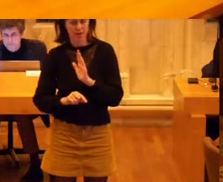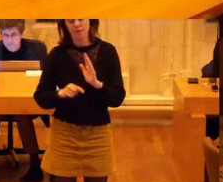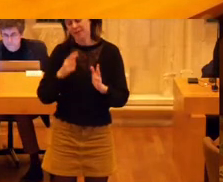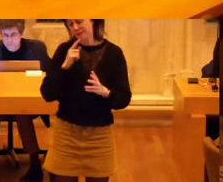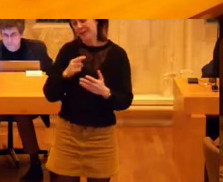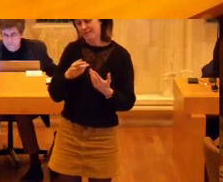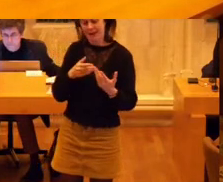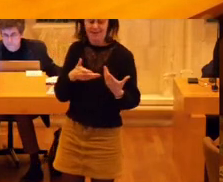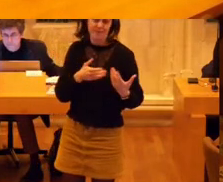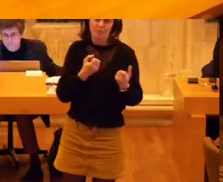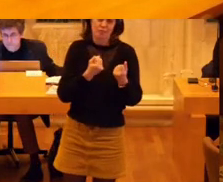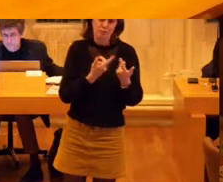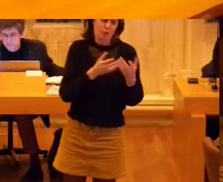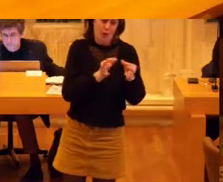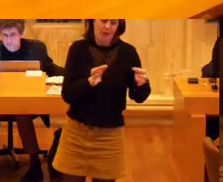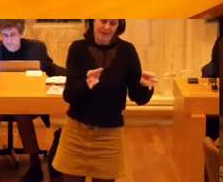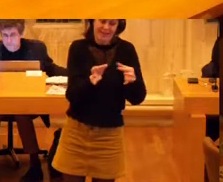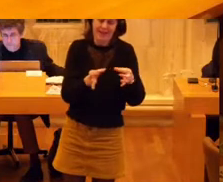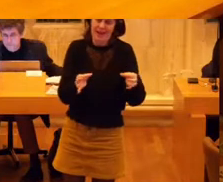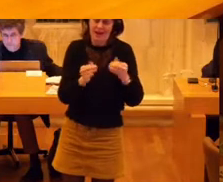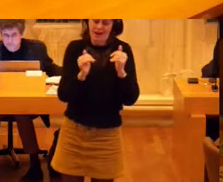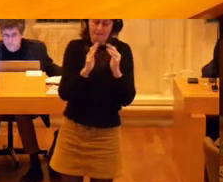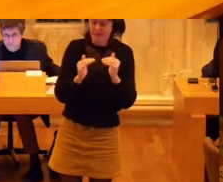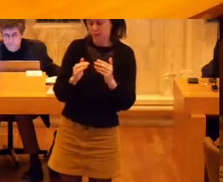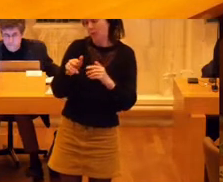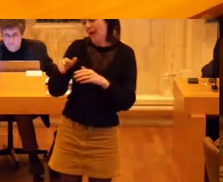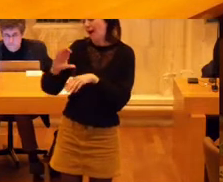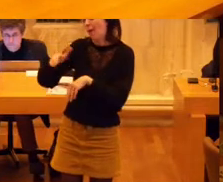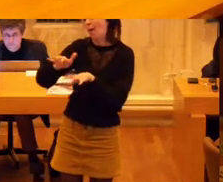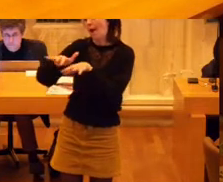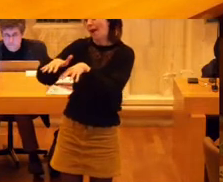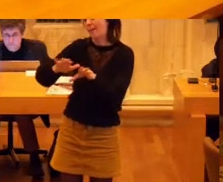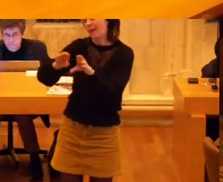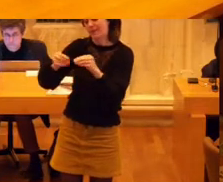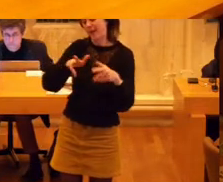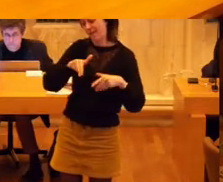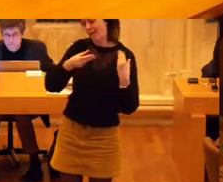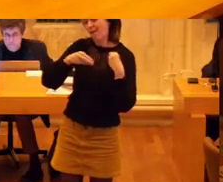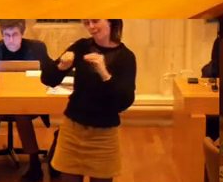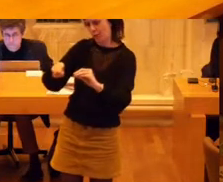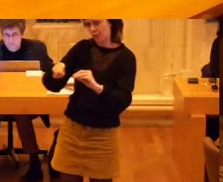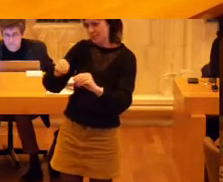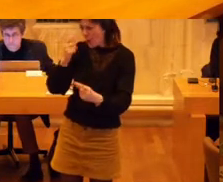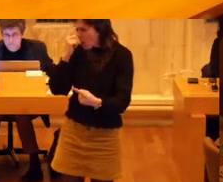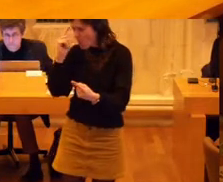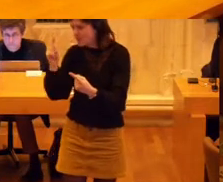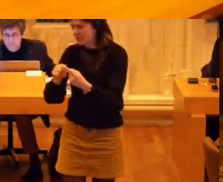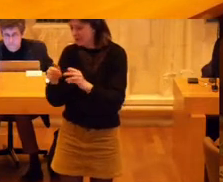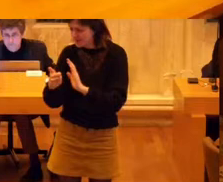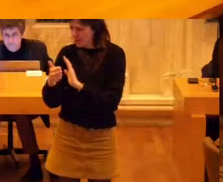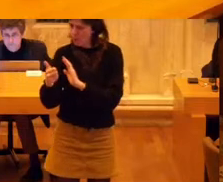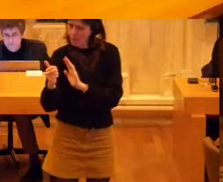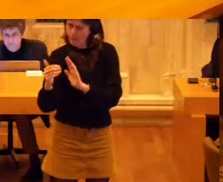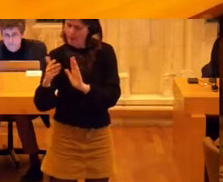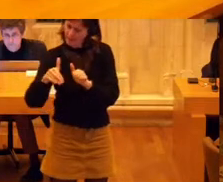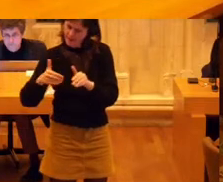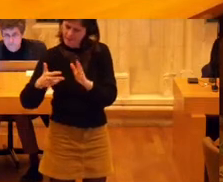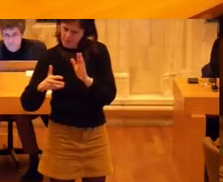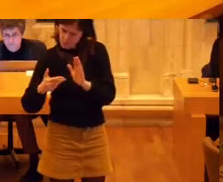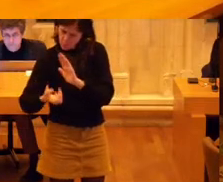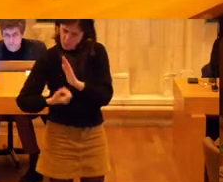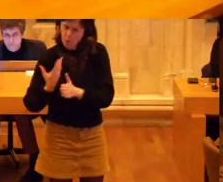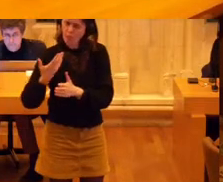Mer Habitat pour qu'ils reconstituent du patrimoine et du patrimoine notamment adapté à une population qui vieillit sur le